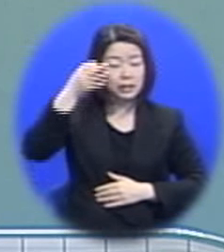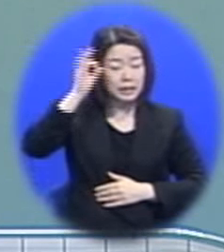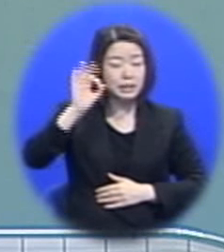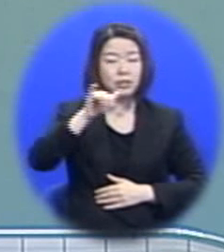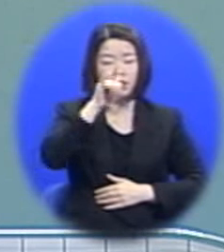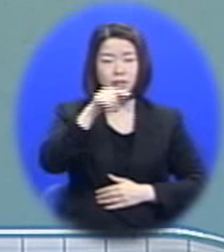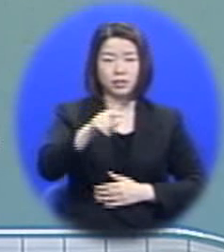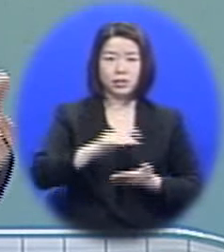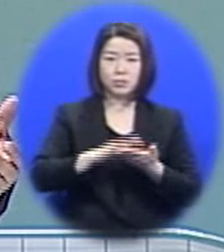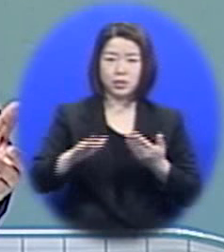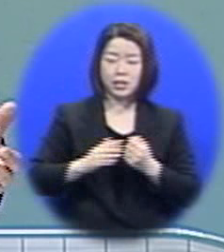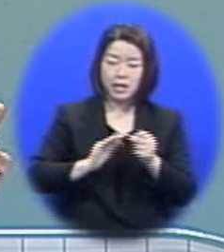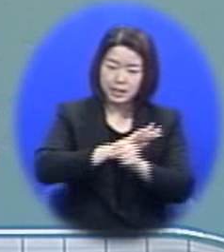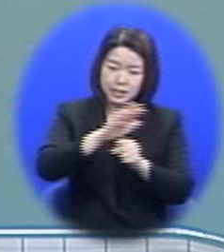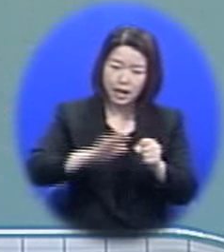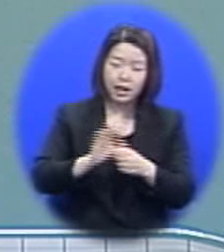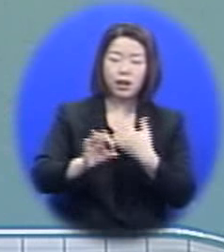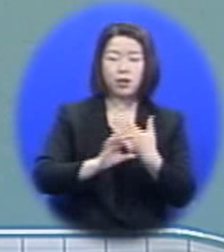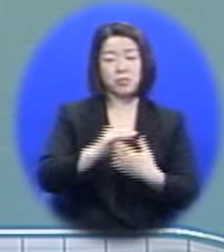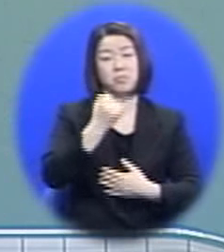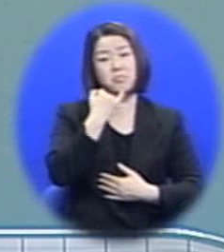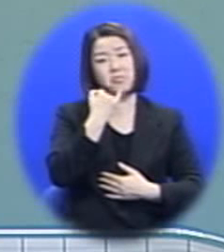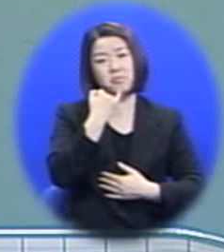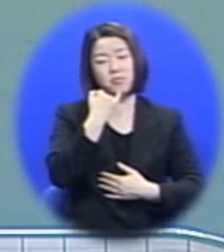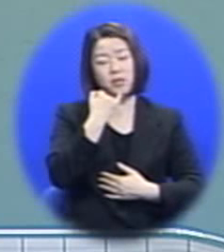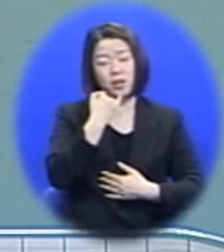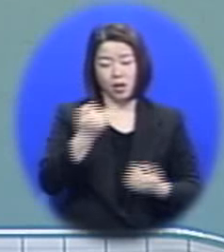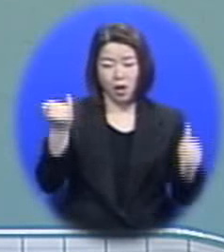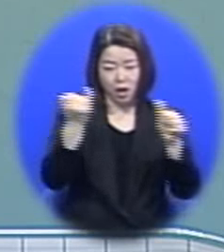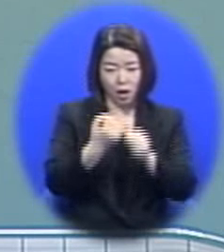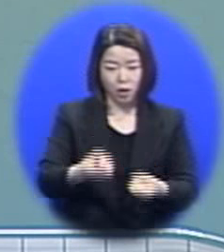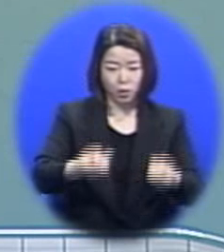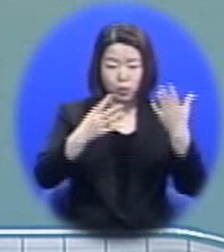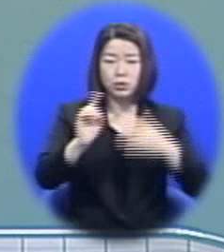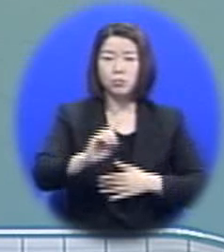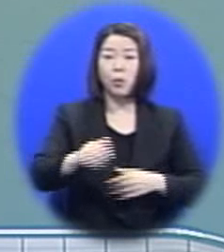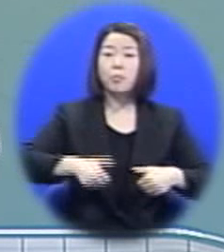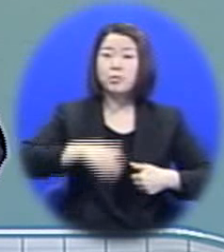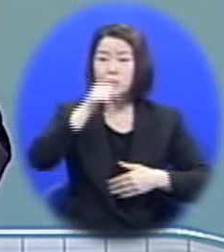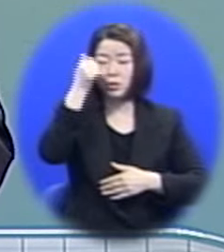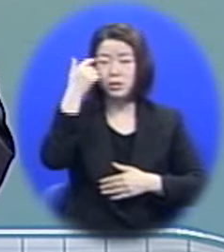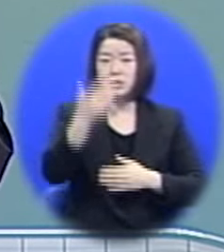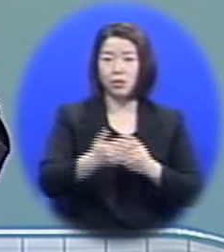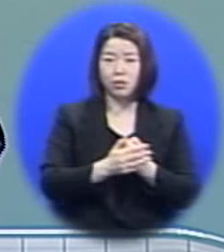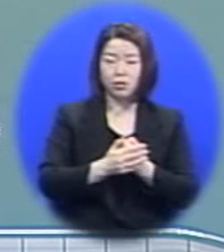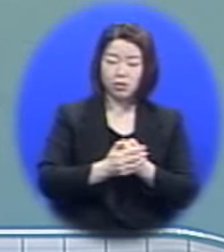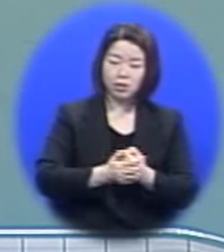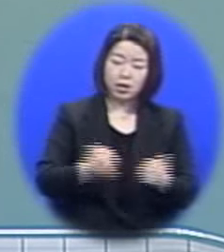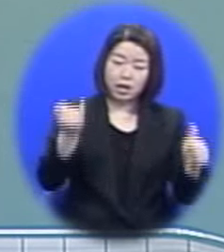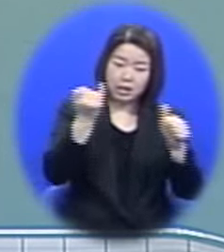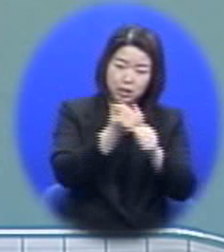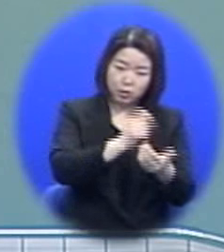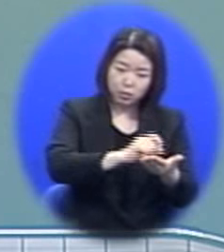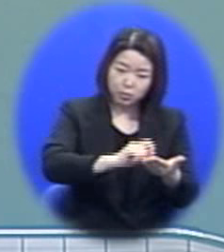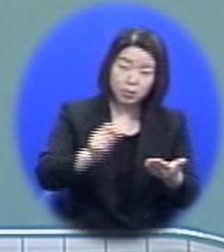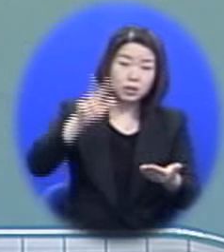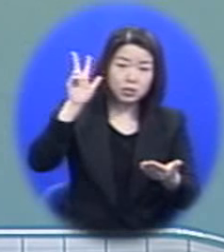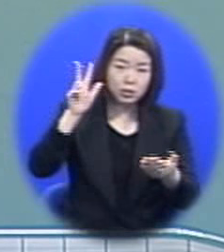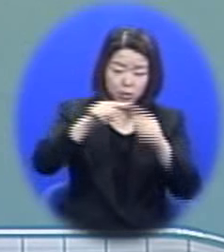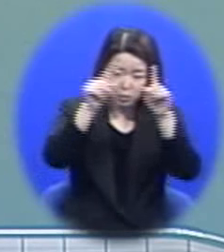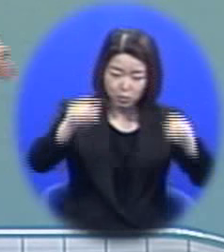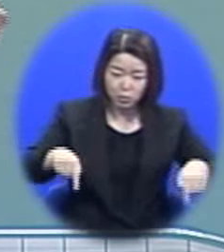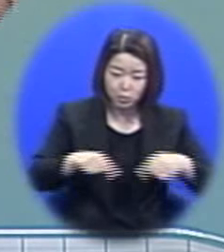몸이다. 사랑하면 됐지. 결혼식이 뭐가 필요해? 아유. 결혼 서약 그 종이짱이 같은